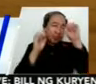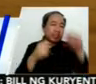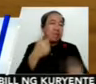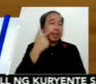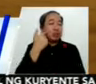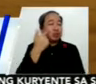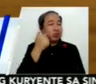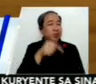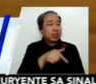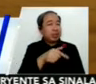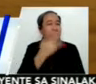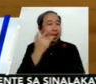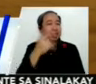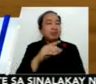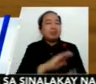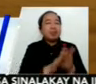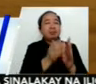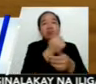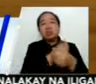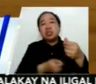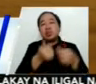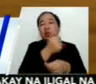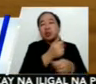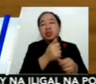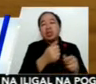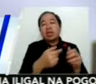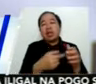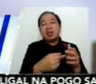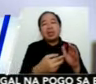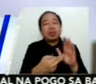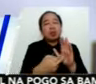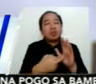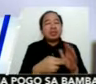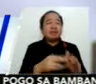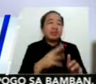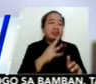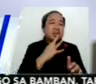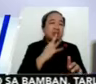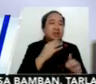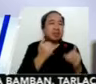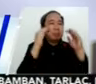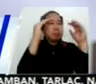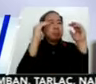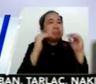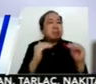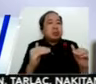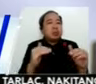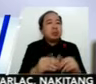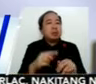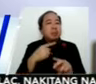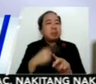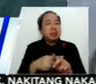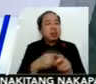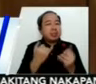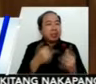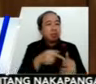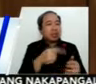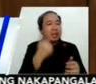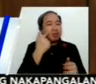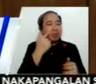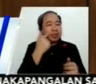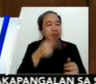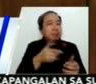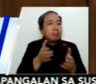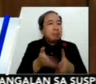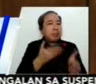pagiging Senior Deputy Speaker sa pagiging Deputy Speaker na lamang. Kasunod yan ang ugong na niluluto umano ni Arroyo na patalsikin bilang House Speaker ang